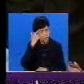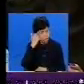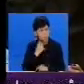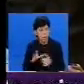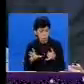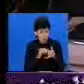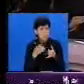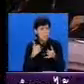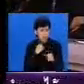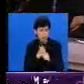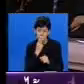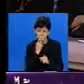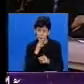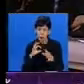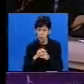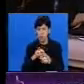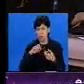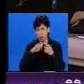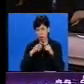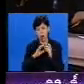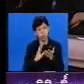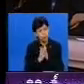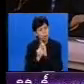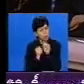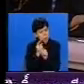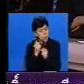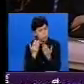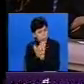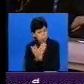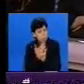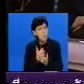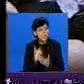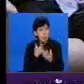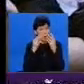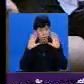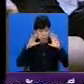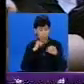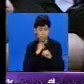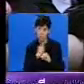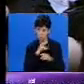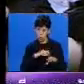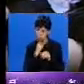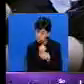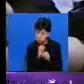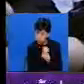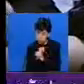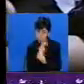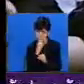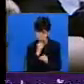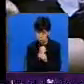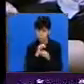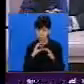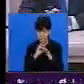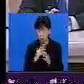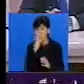าโรคติดต่อที่เป็นภัยคุกคามเปลี่ยนแปลงไปในแต่ละปีซึ่งรัฐบาลยังคงยืนยันจะติดตามอย่างใกล้ชิดโดยเฉพาะในก